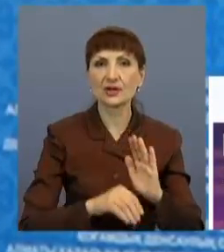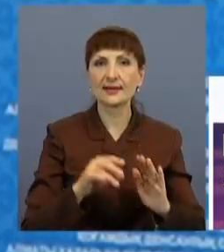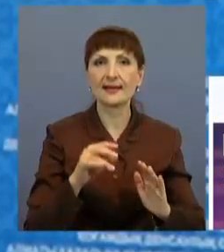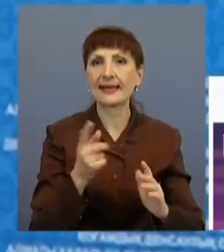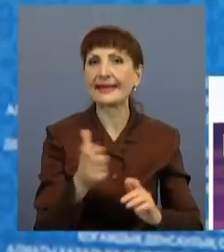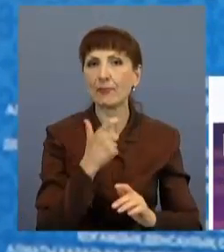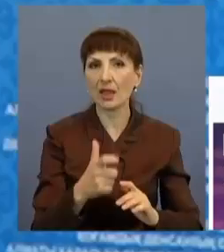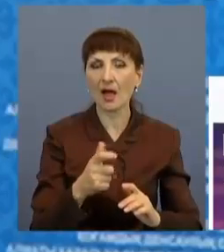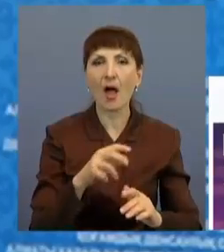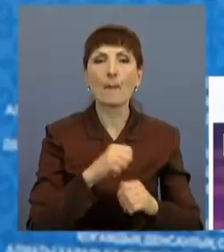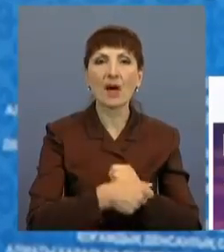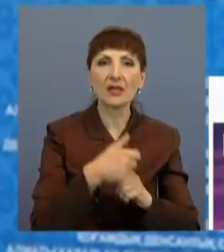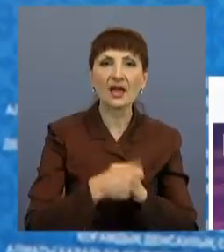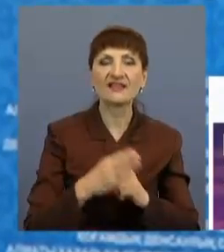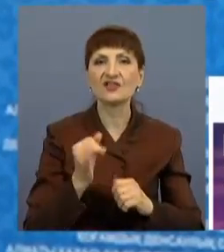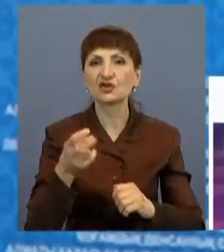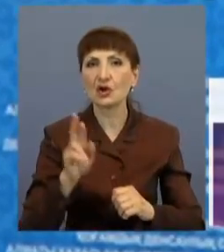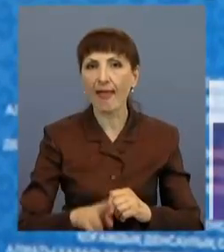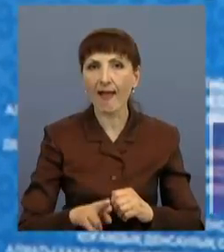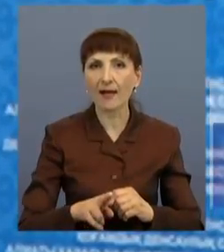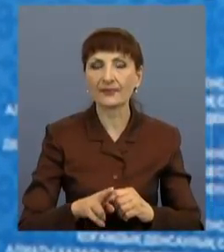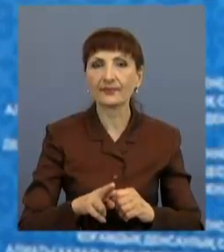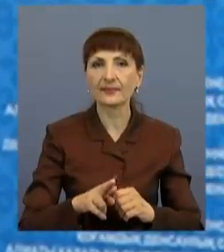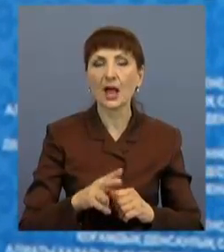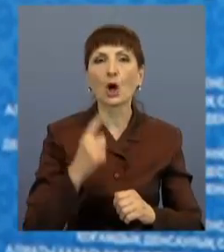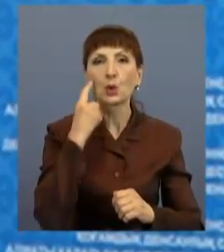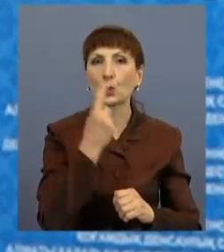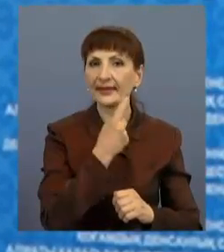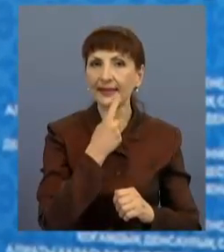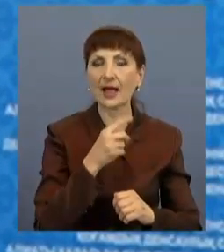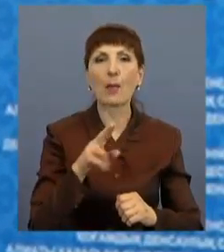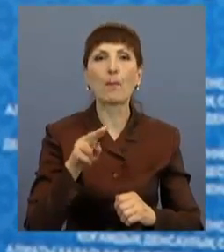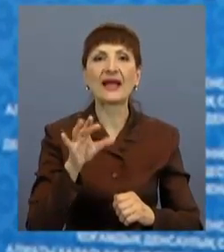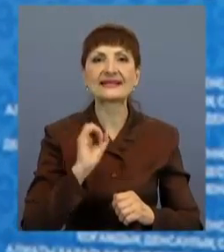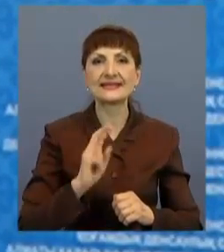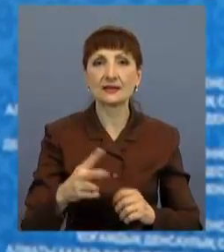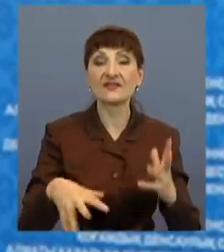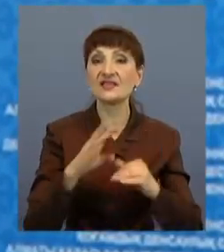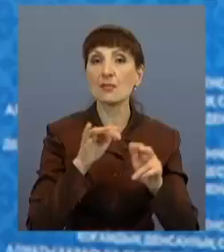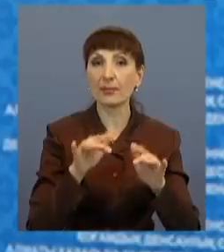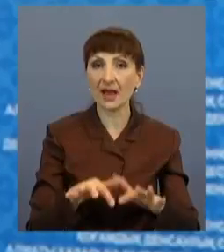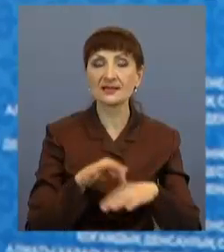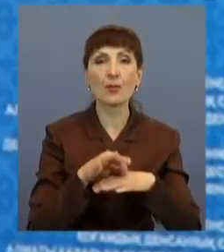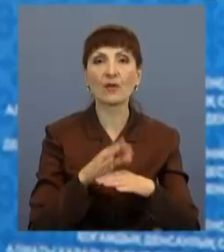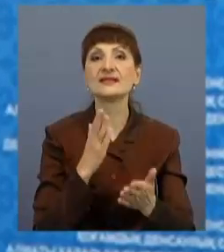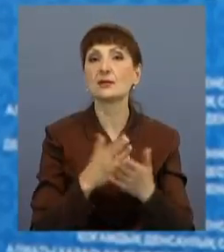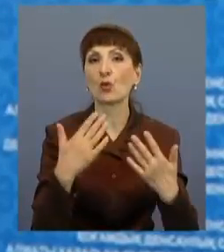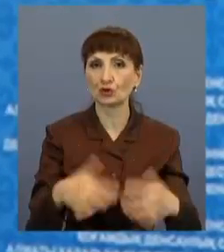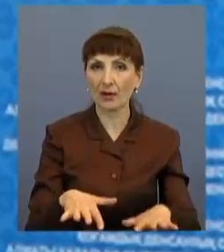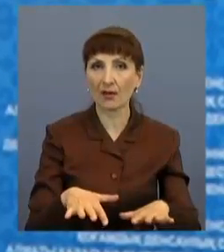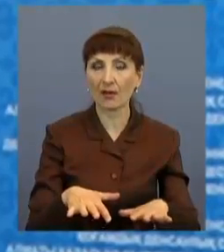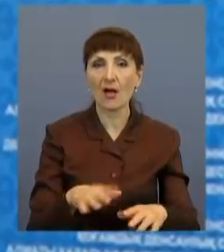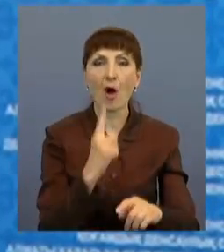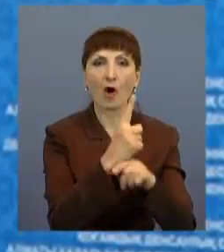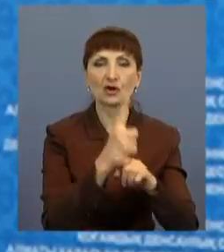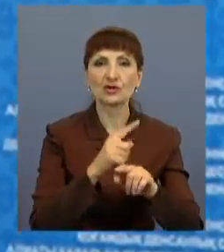нитратов. Это мандарины, вишни, вишня, клубника и персики. Все мероприятия проведены,